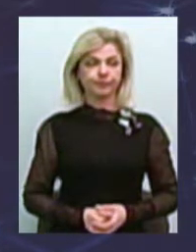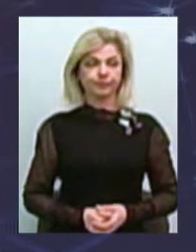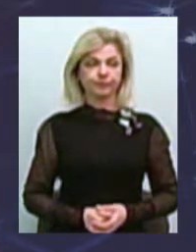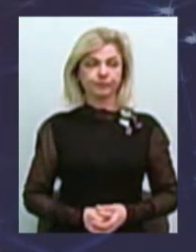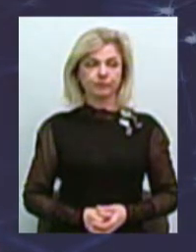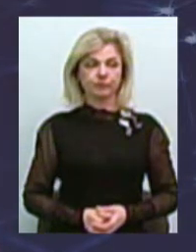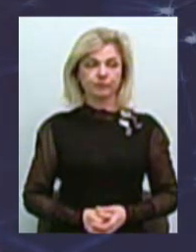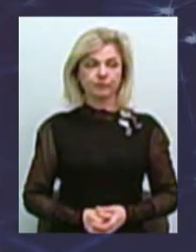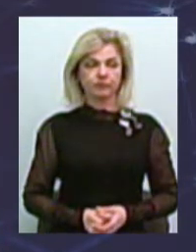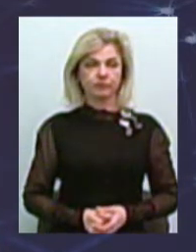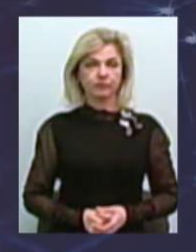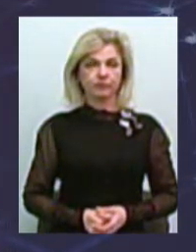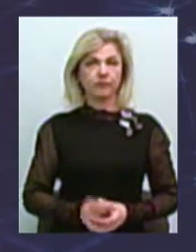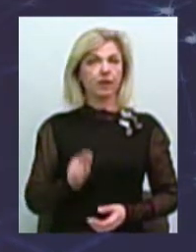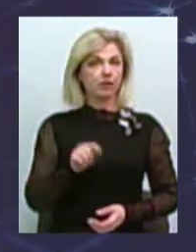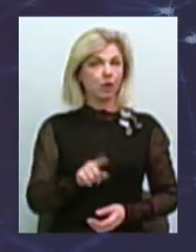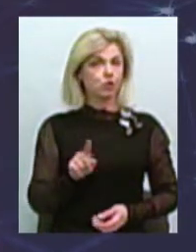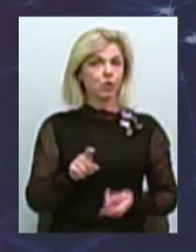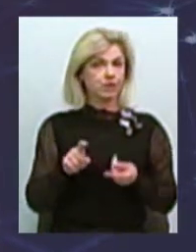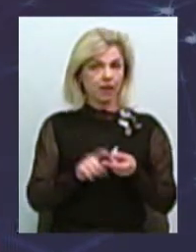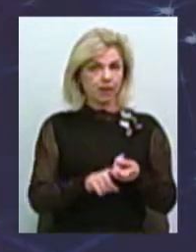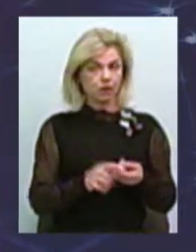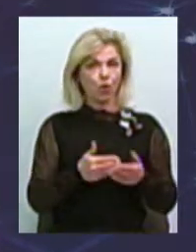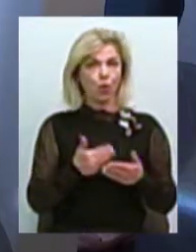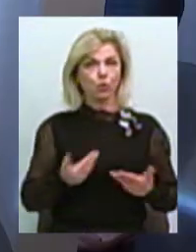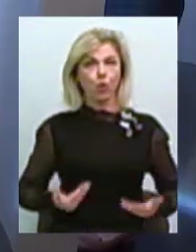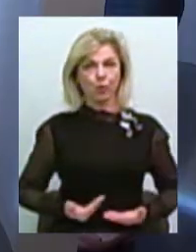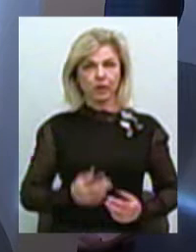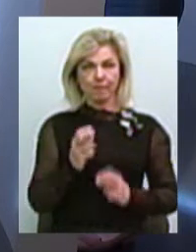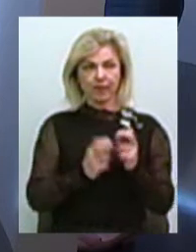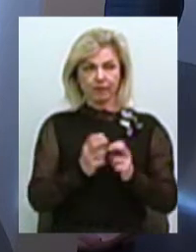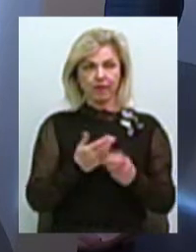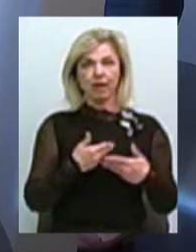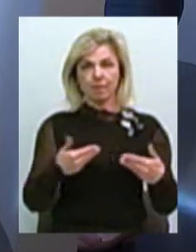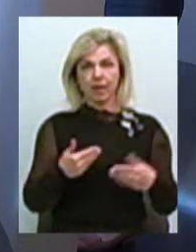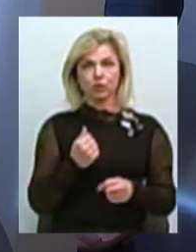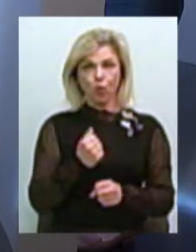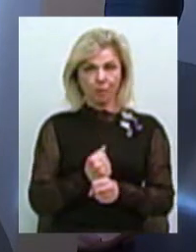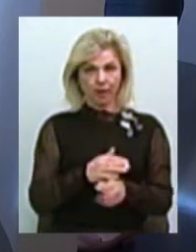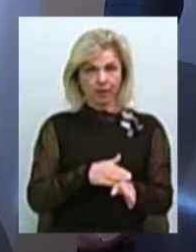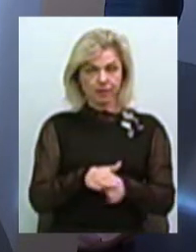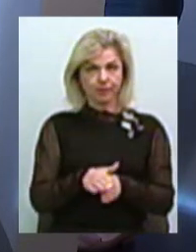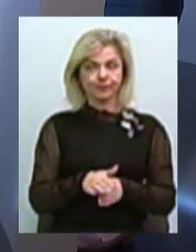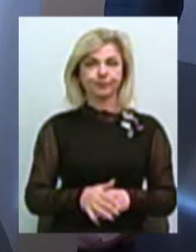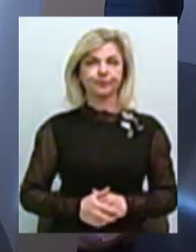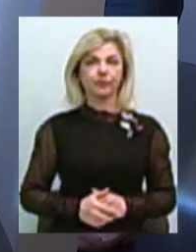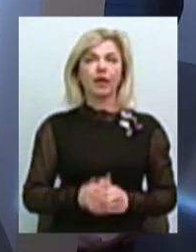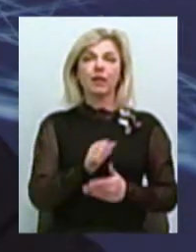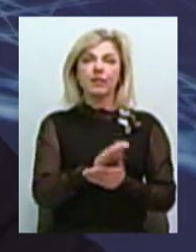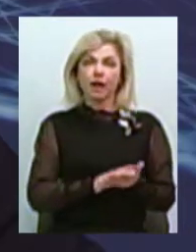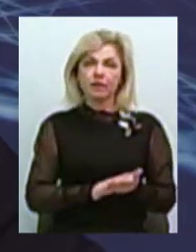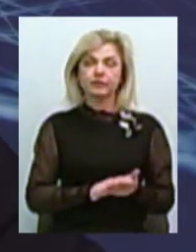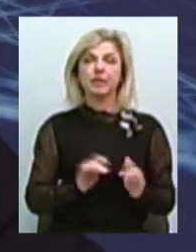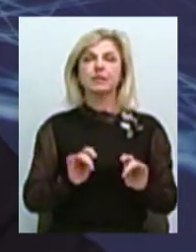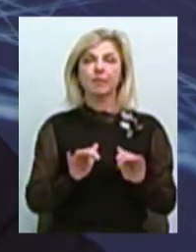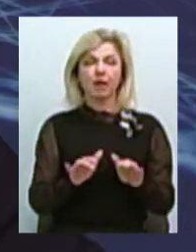Тобто те, що залежало від комунального підприємства, ми зробили. Далі вже